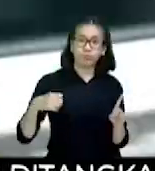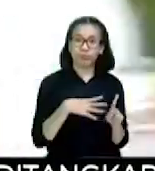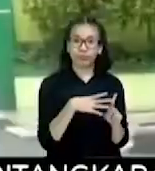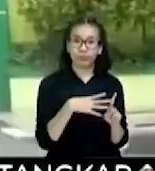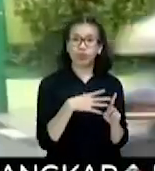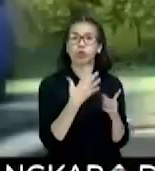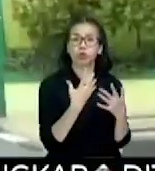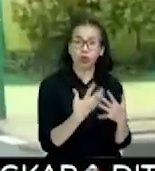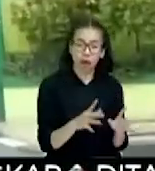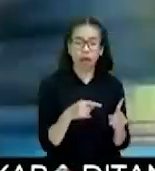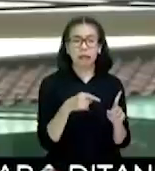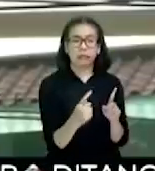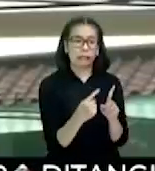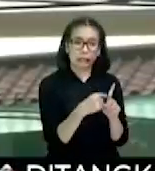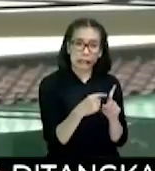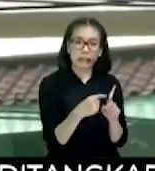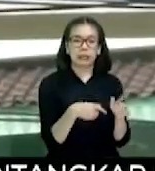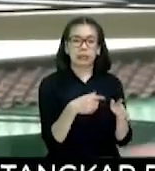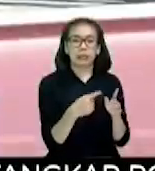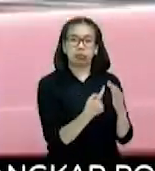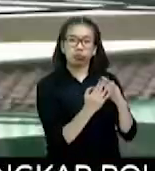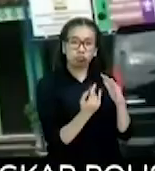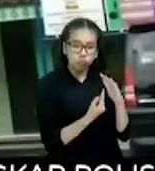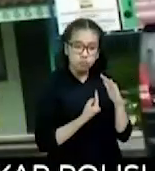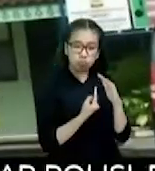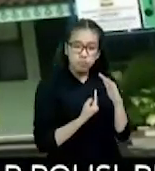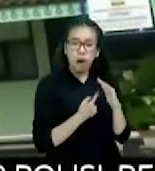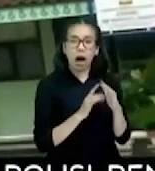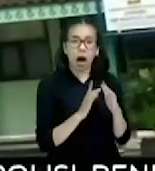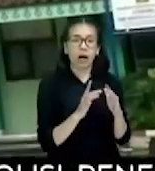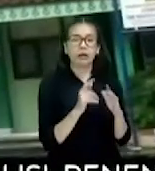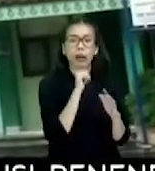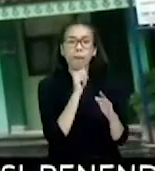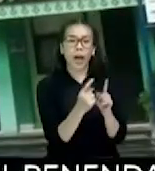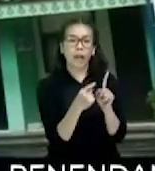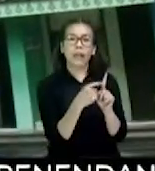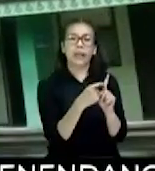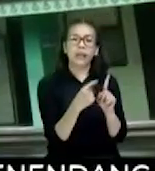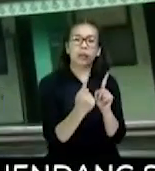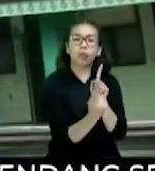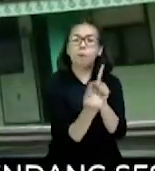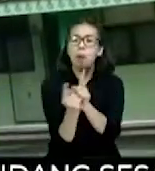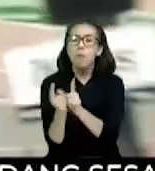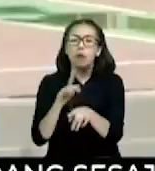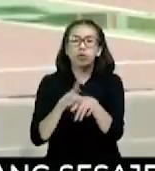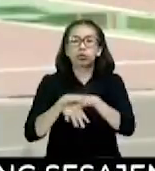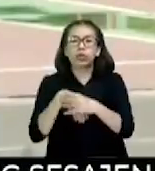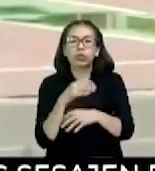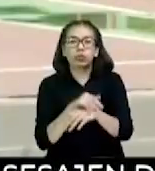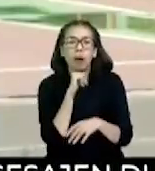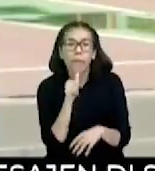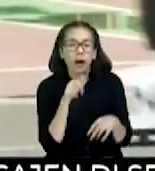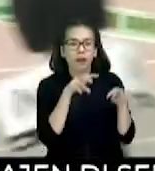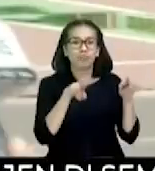lakukan tracing untuk siswa yang kontak erat dengan siswa yang terpapar. Total ada